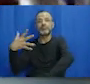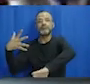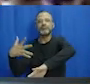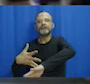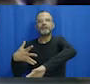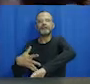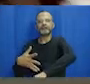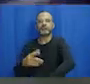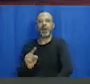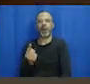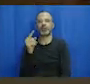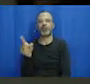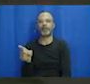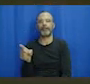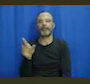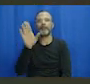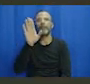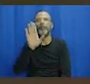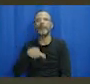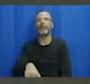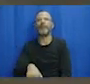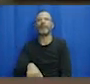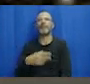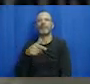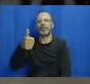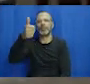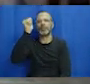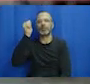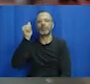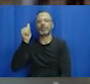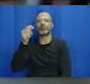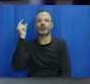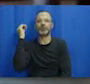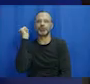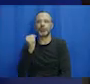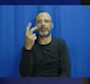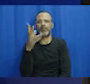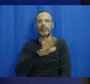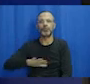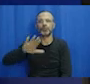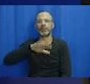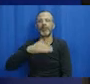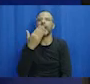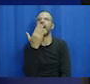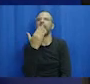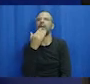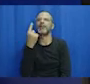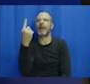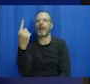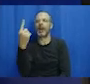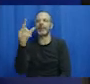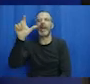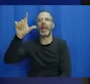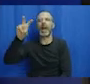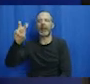بالتحقيق في الملابسات. يشار إلى أنه تم كذلك يوم أمس تسجيل جريمتي قتل في المجتمع اليهودي، إحداها وقعت في